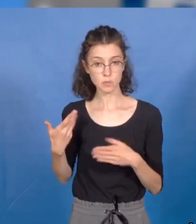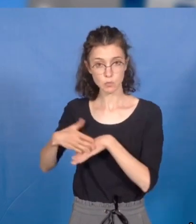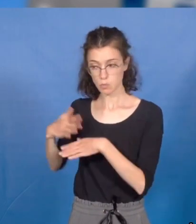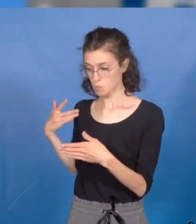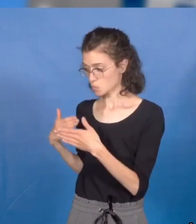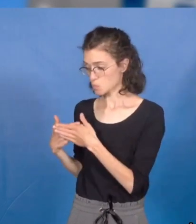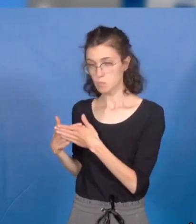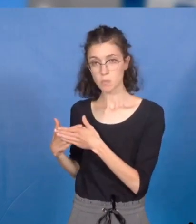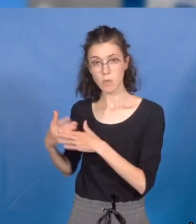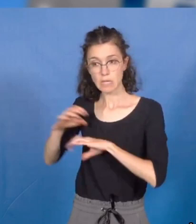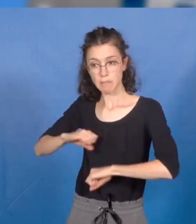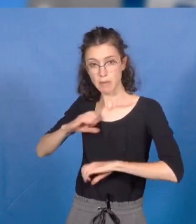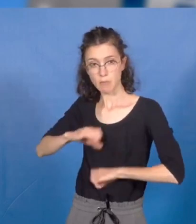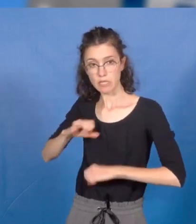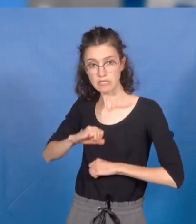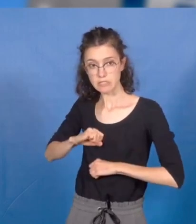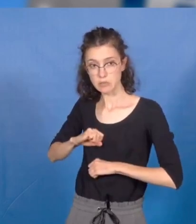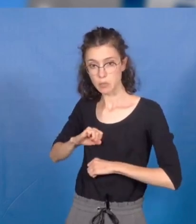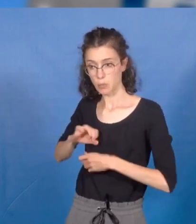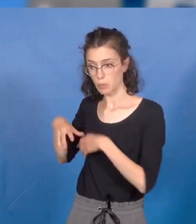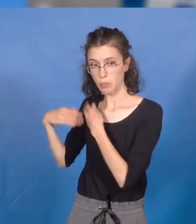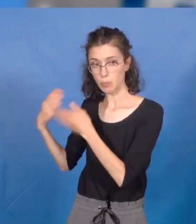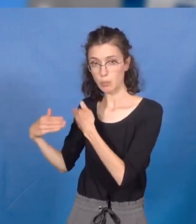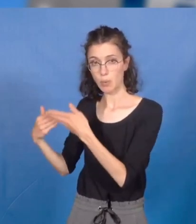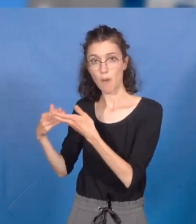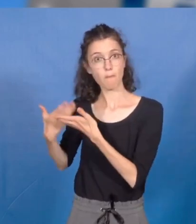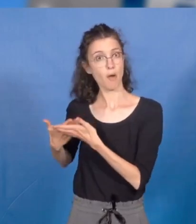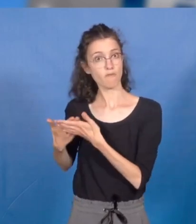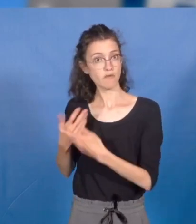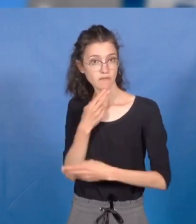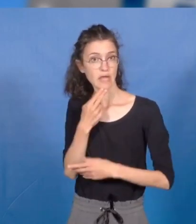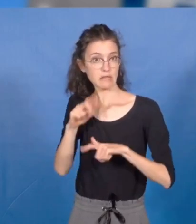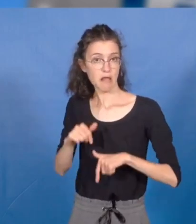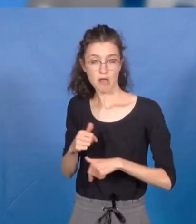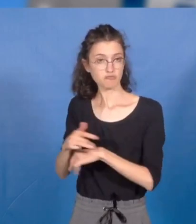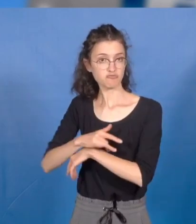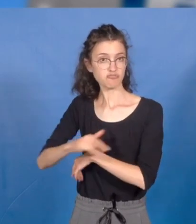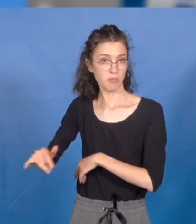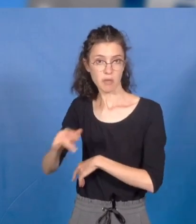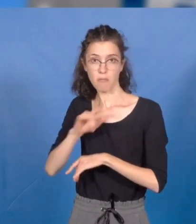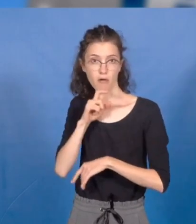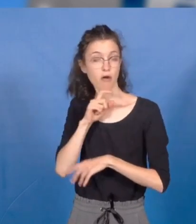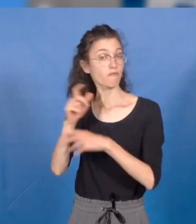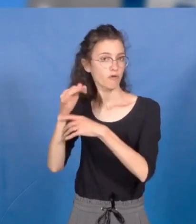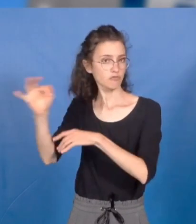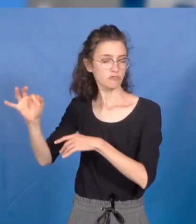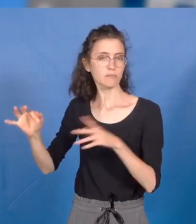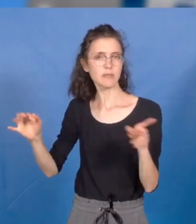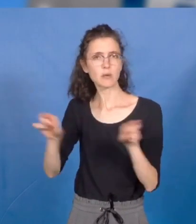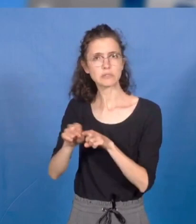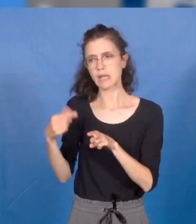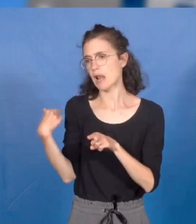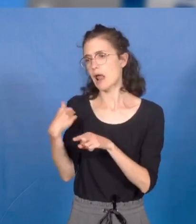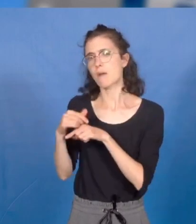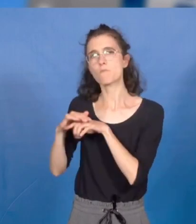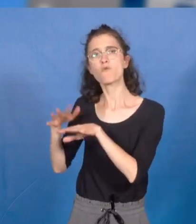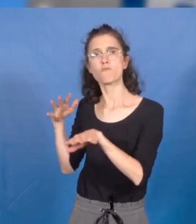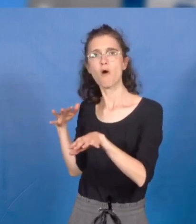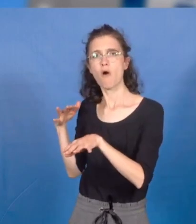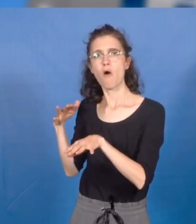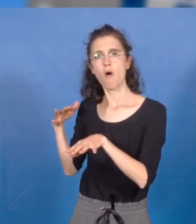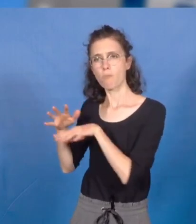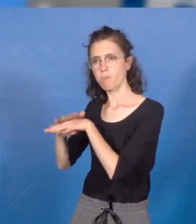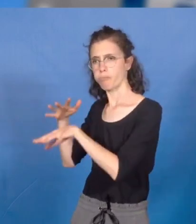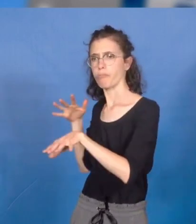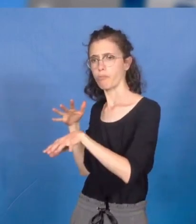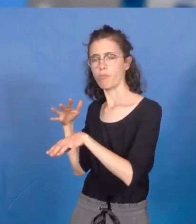en France n'a pu prouver leur efficacité. Et je pense aussi malheureusement au mouvement de foule très meurtrier qui a eu lieu à Séoul l'année dernière, alors